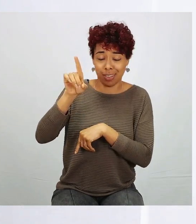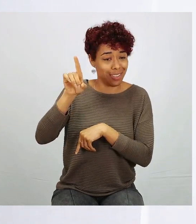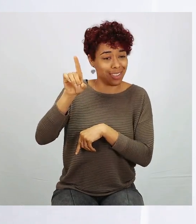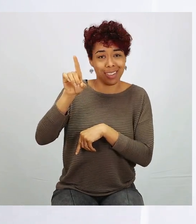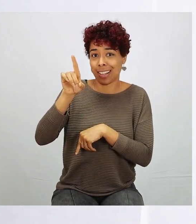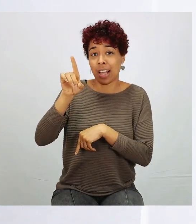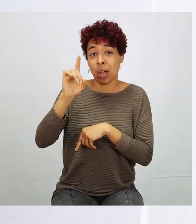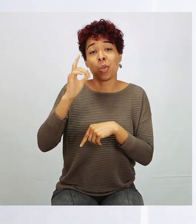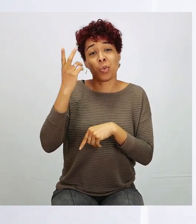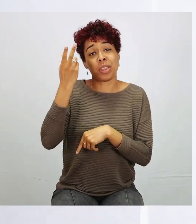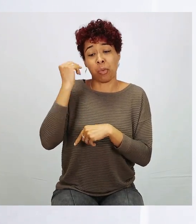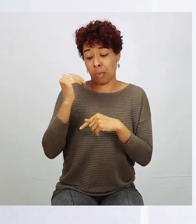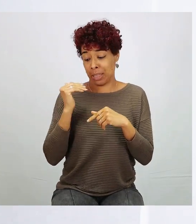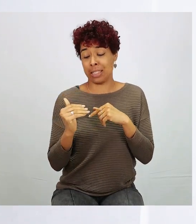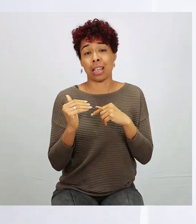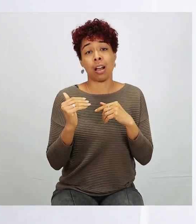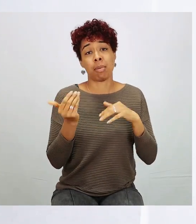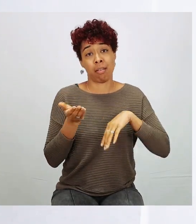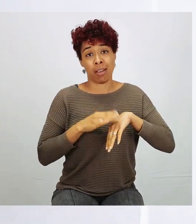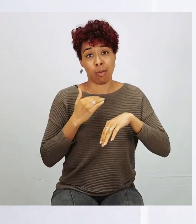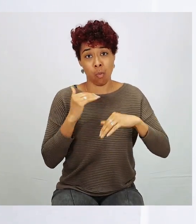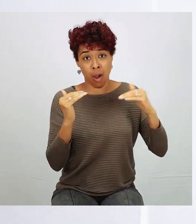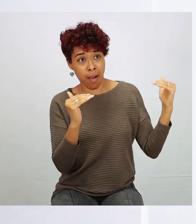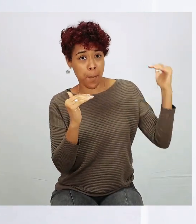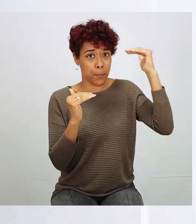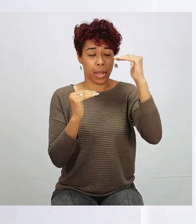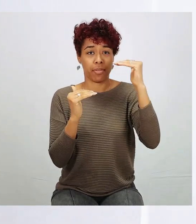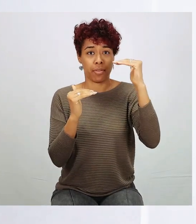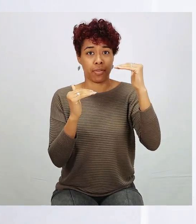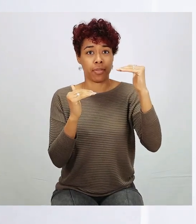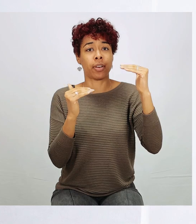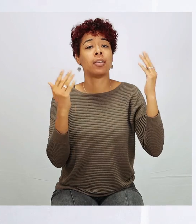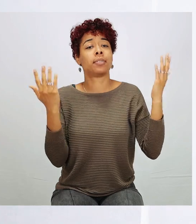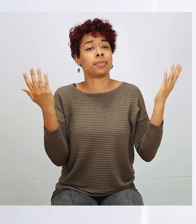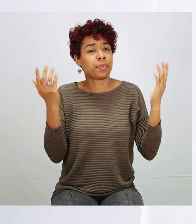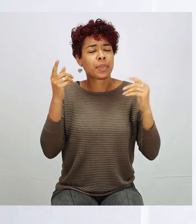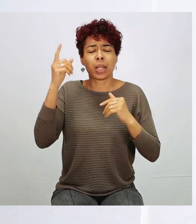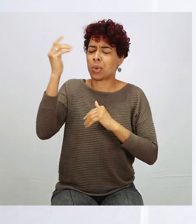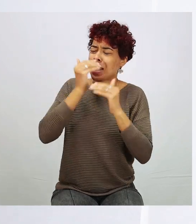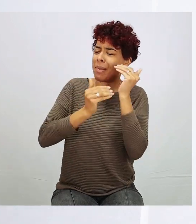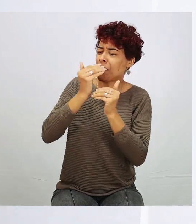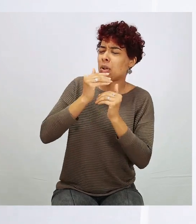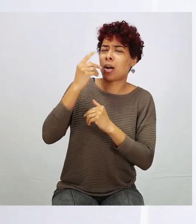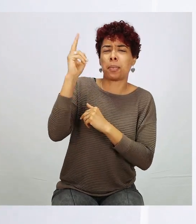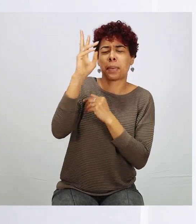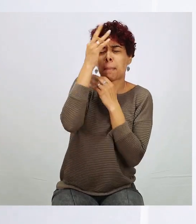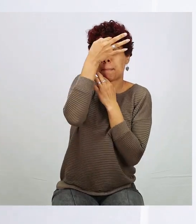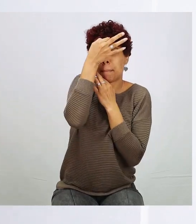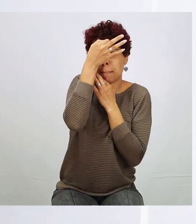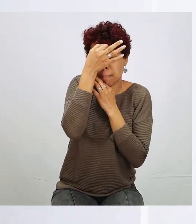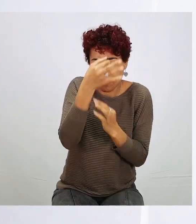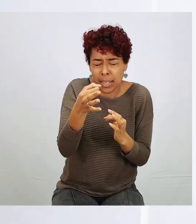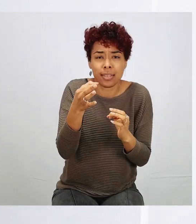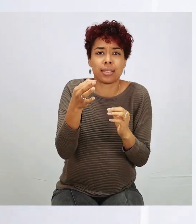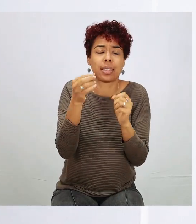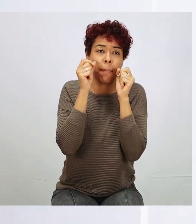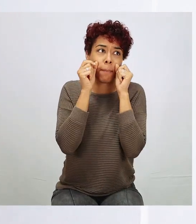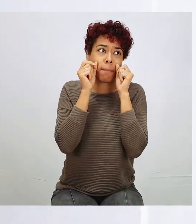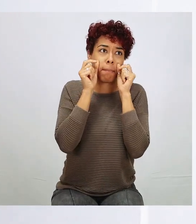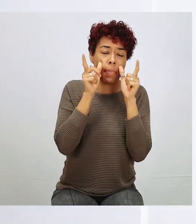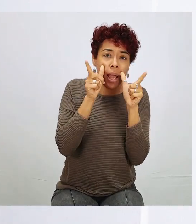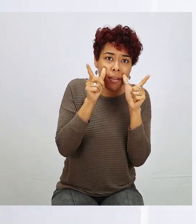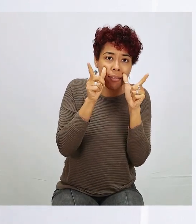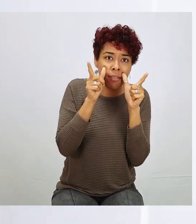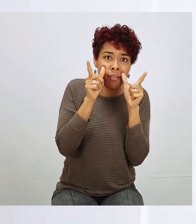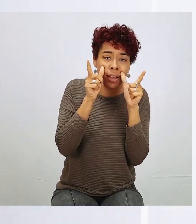pas arrivé à ce que lui voulait. Que les plans qu'il conçoit sont tellement précis, étonnants